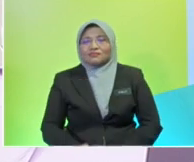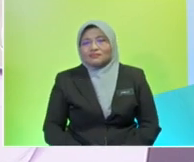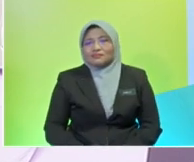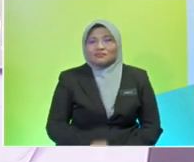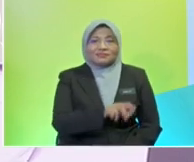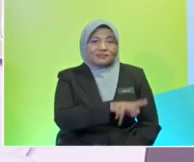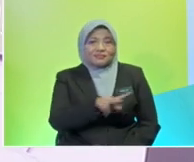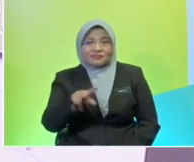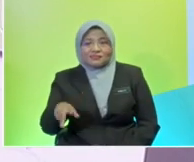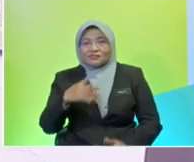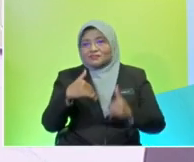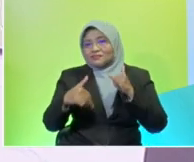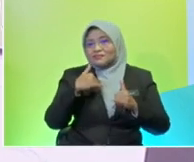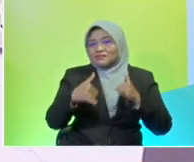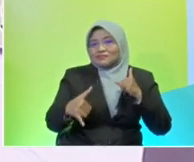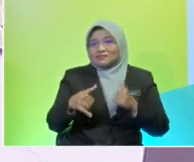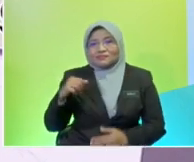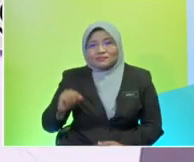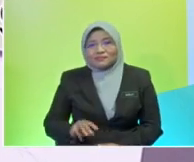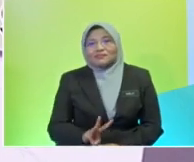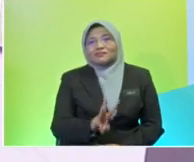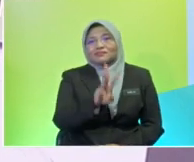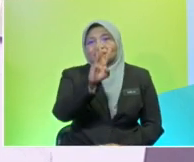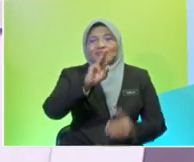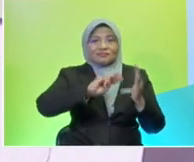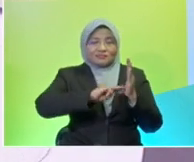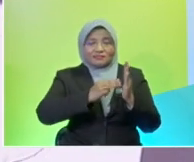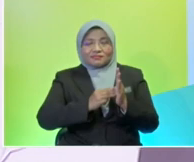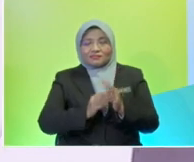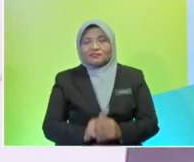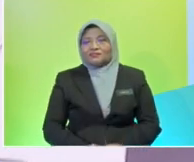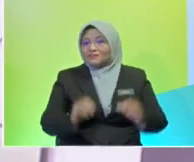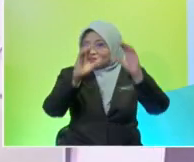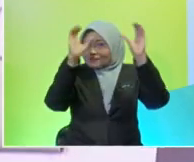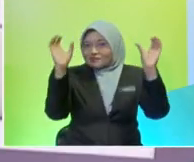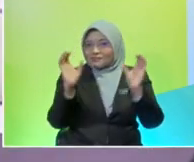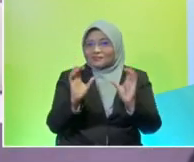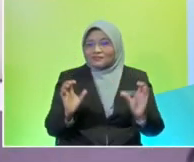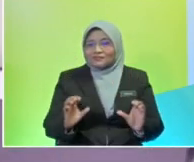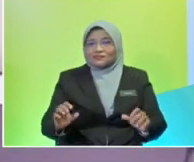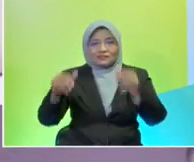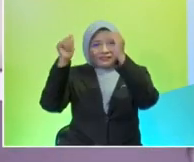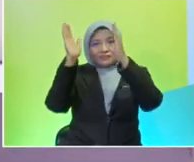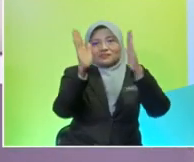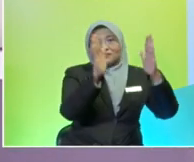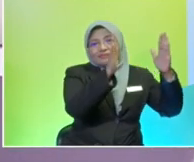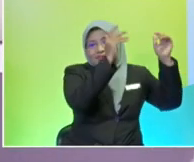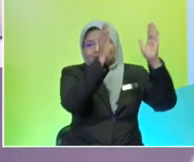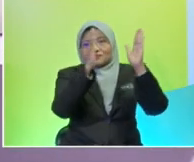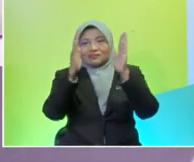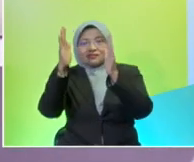layang-layang itu adalah cuaca berangin jawaban ke-4 pembetul ya wah di situ ada cahaya